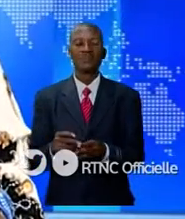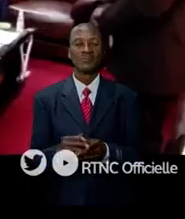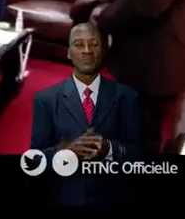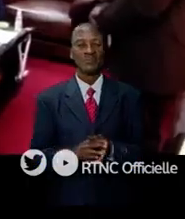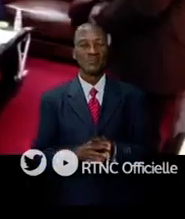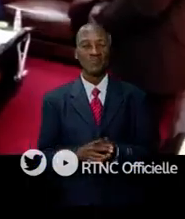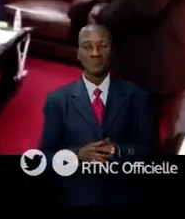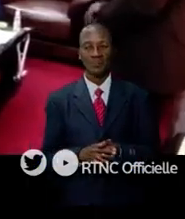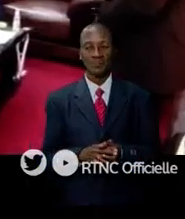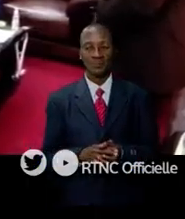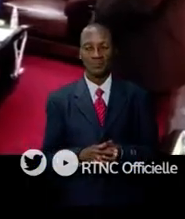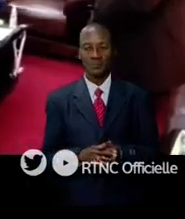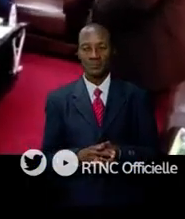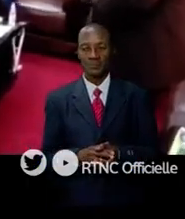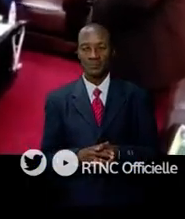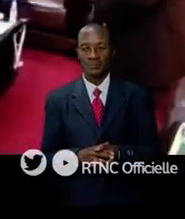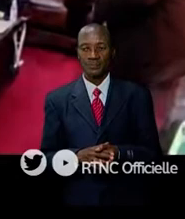Luamba.